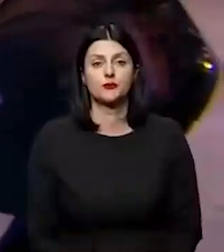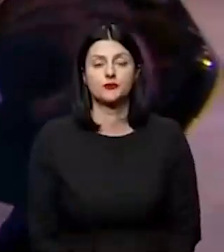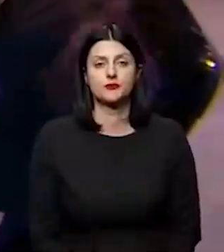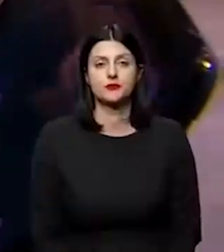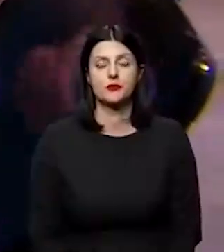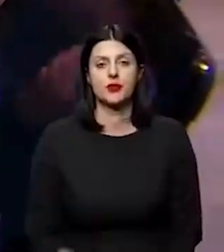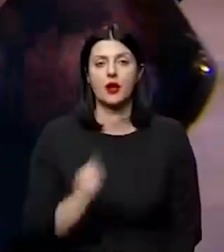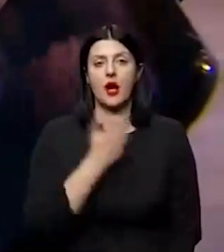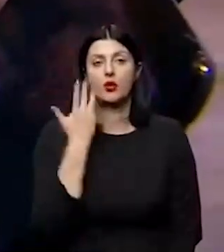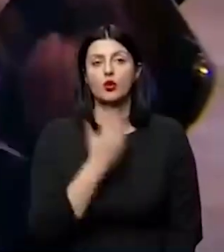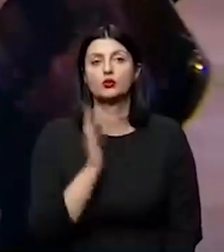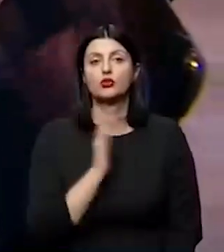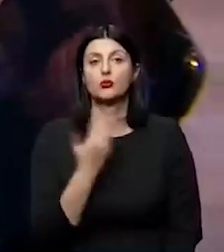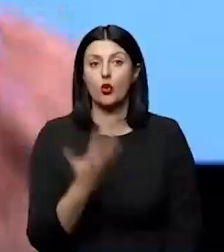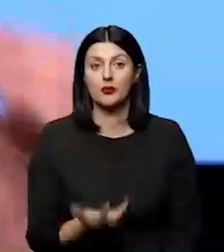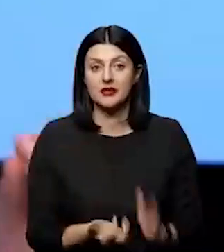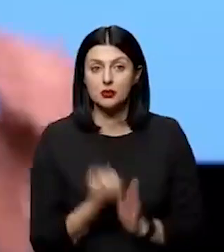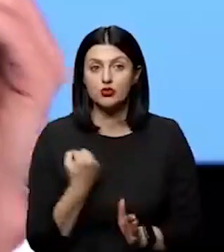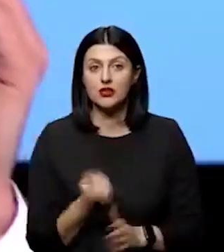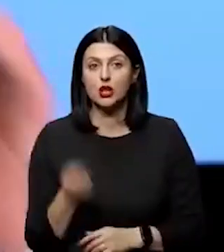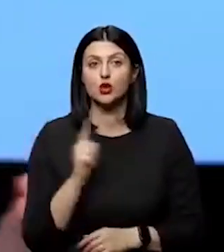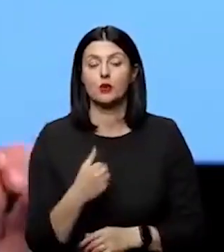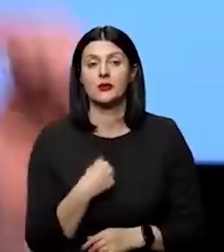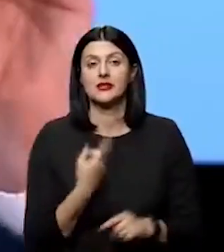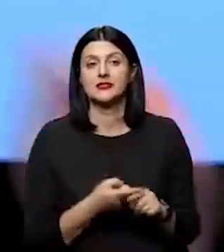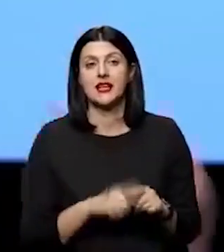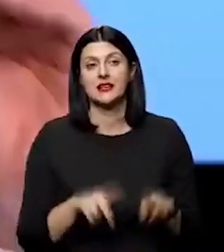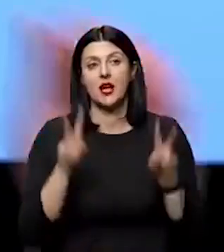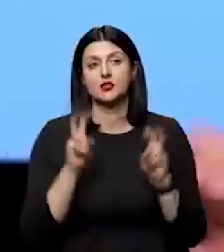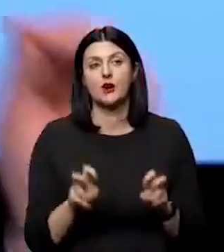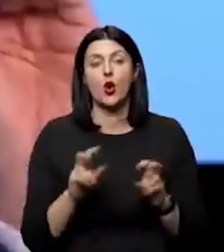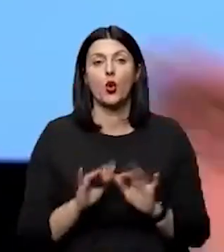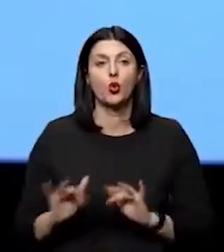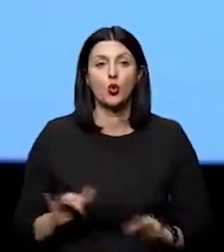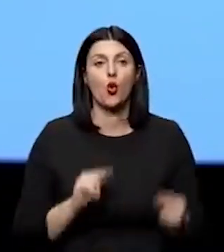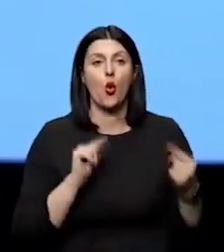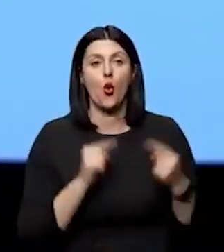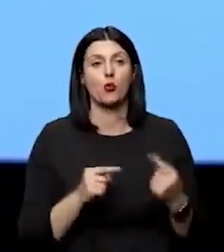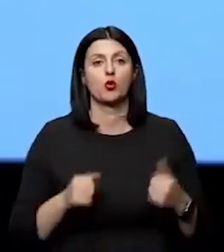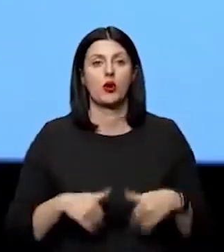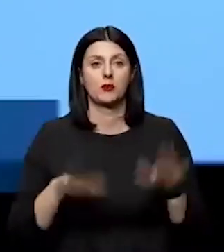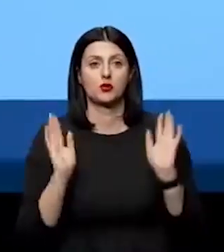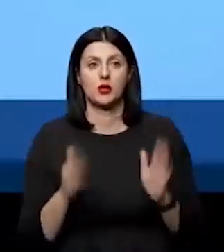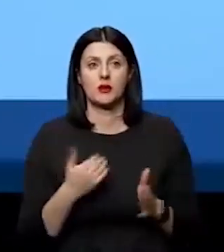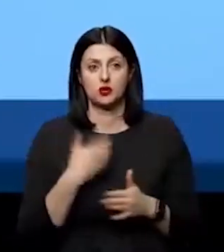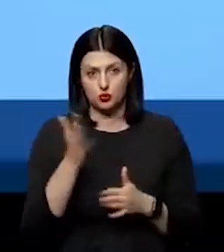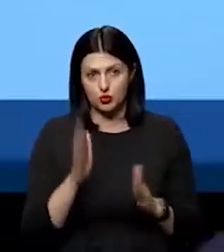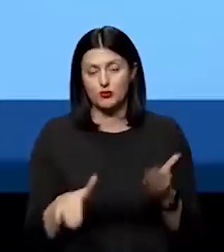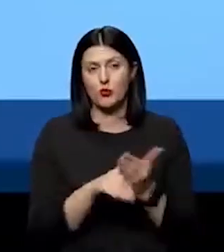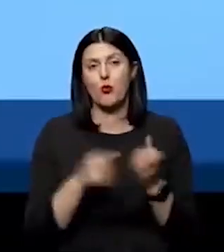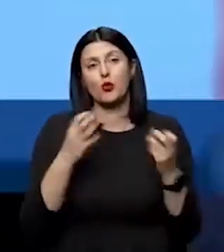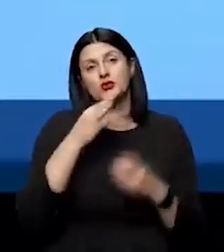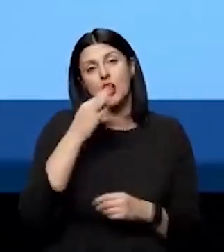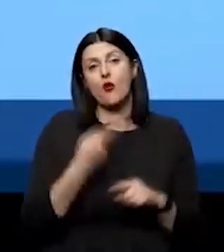а коли будемо його підтримувати, то ми це назовемо рух опору капітуляції. Ми ж йому будемо допомагати, ну просто скажемо,